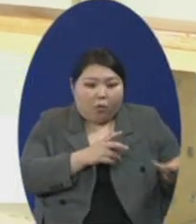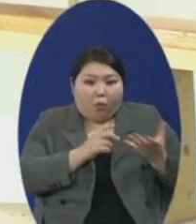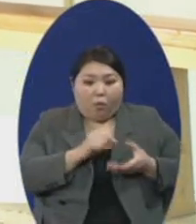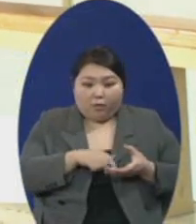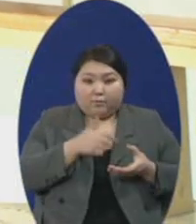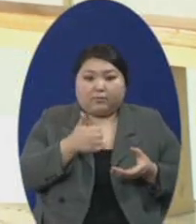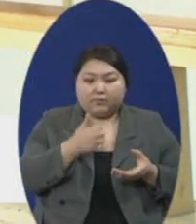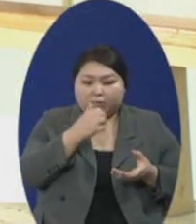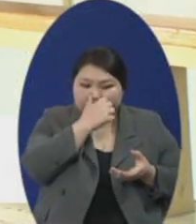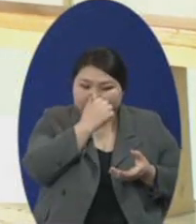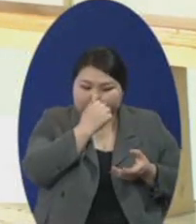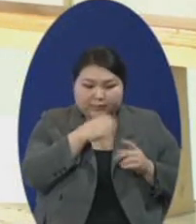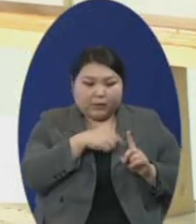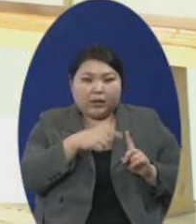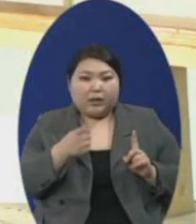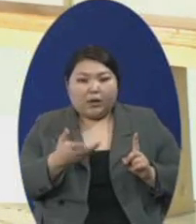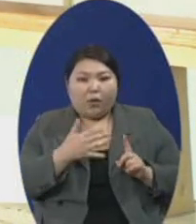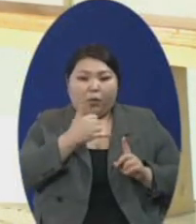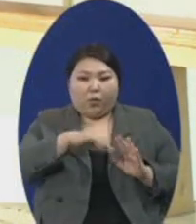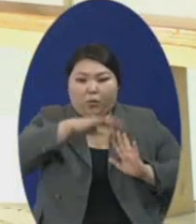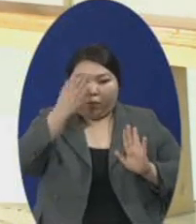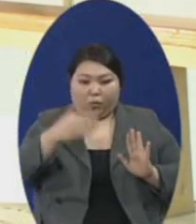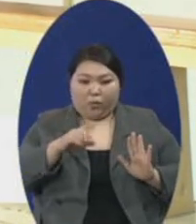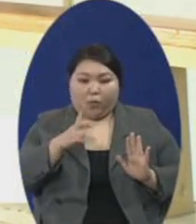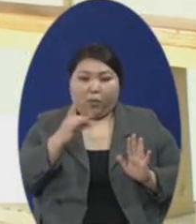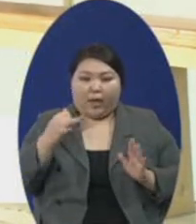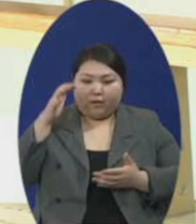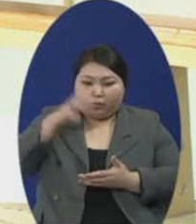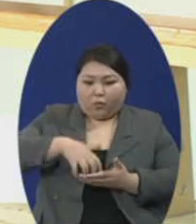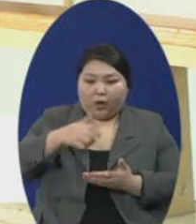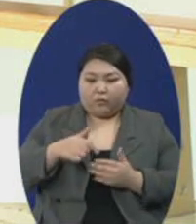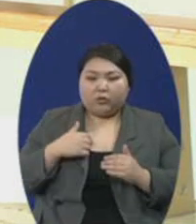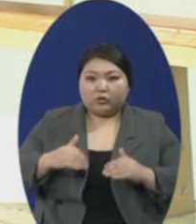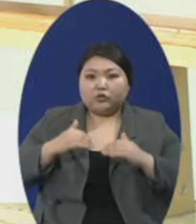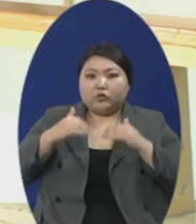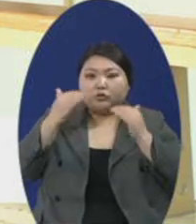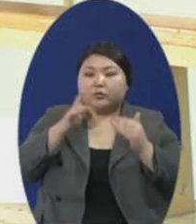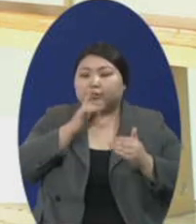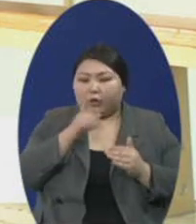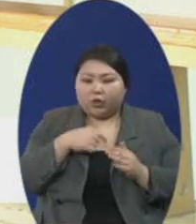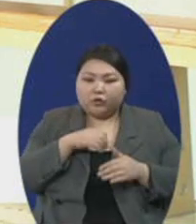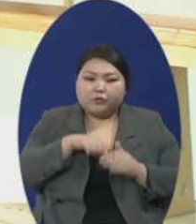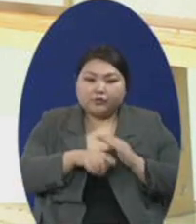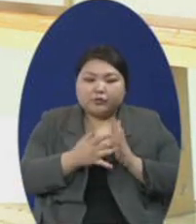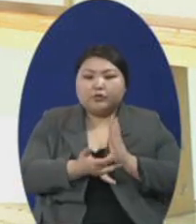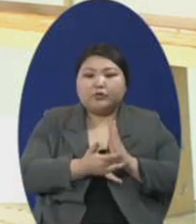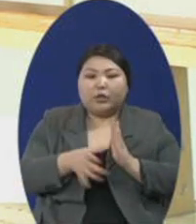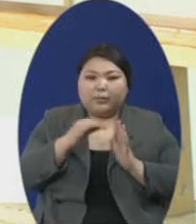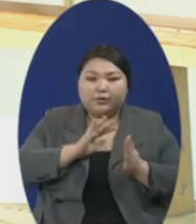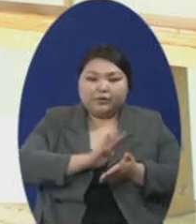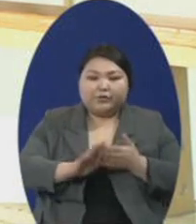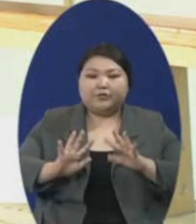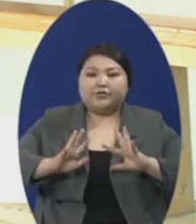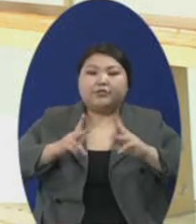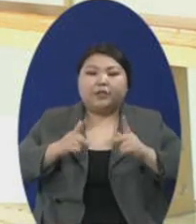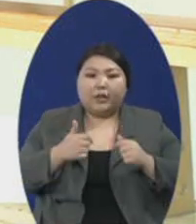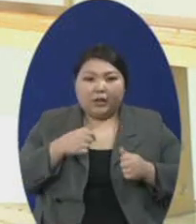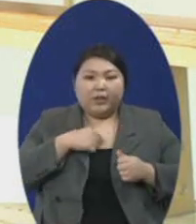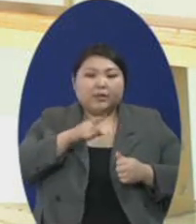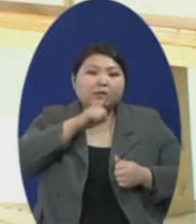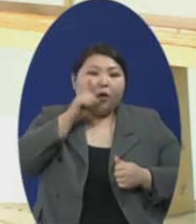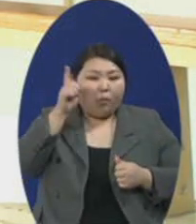одоо тэр уурхаага хөрвүүлдэ. Уурхад очрогдсон байгаа технологи дээр шинжлэх, тэр залуу болсон